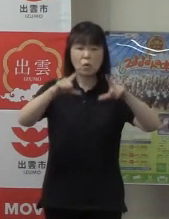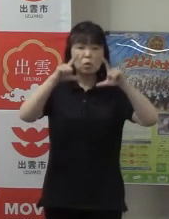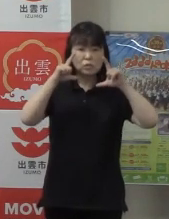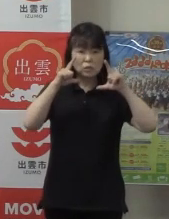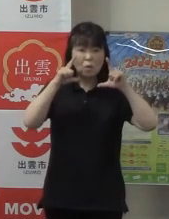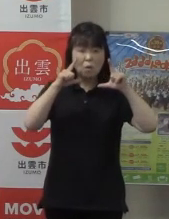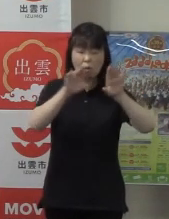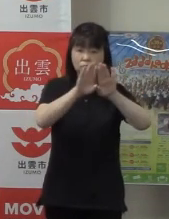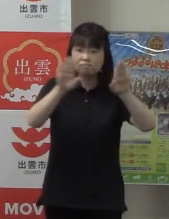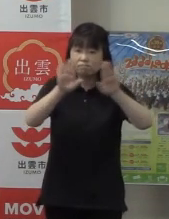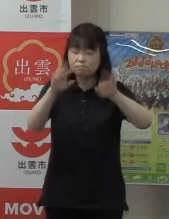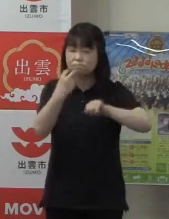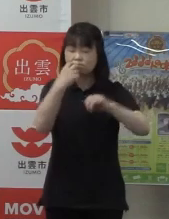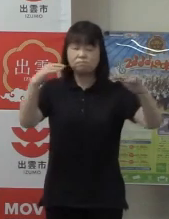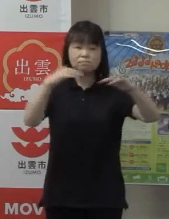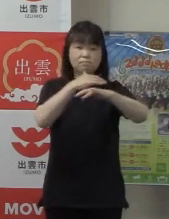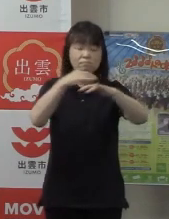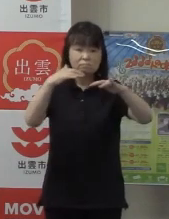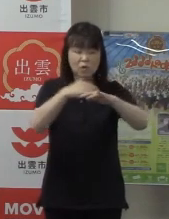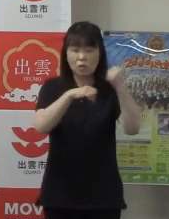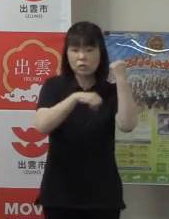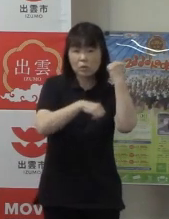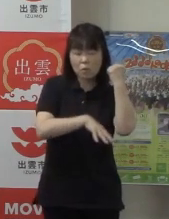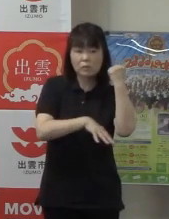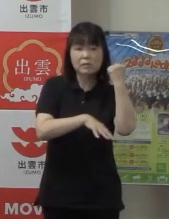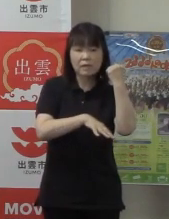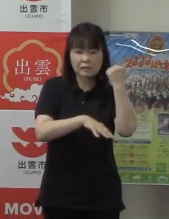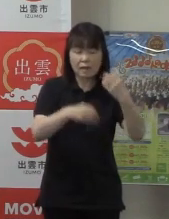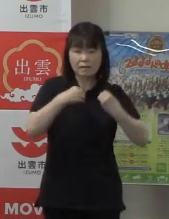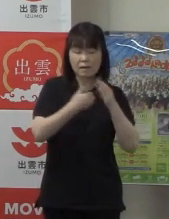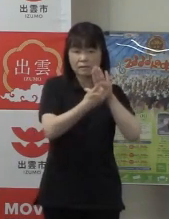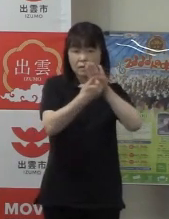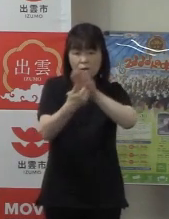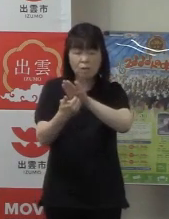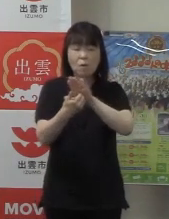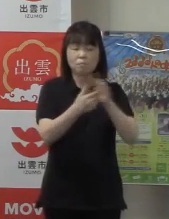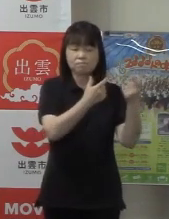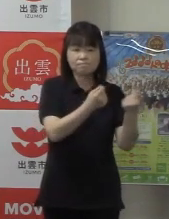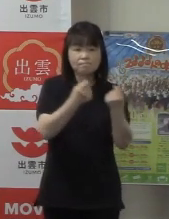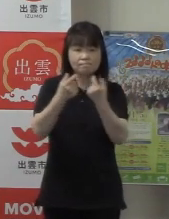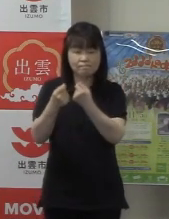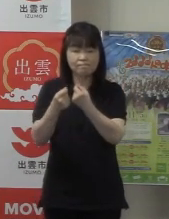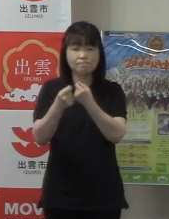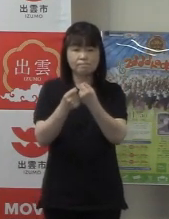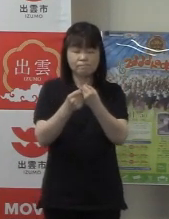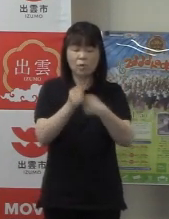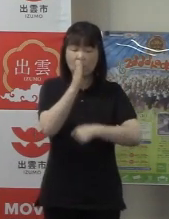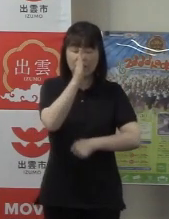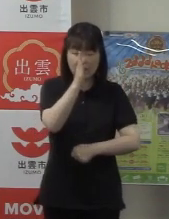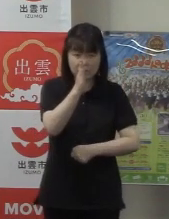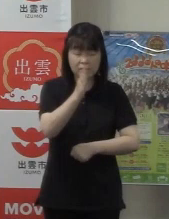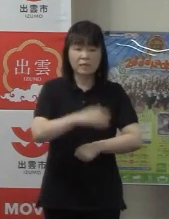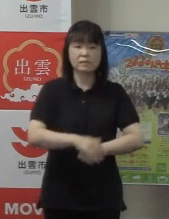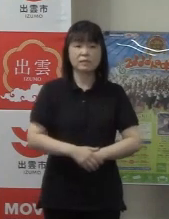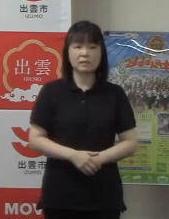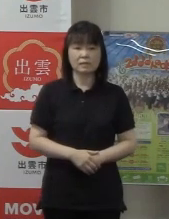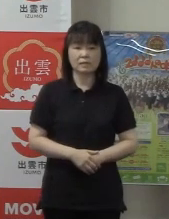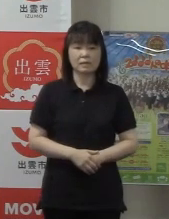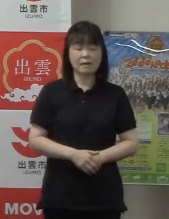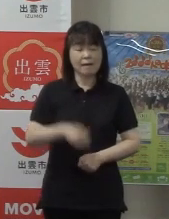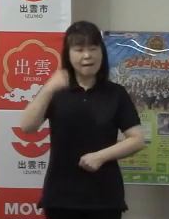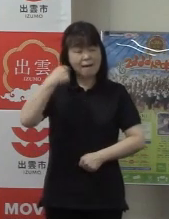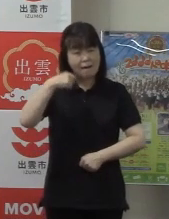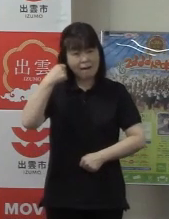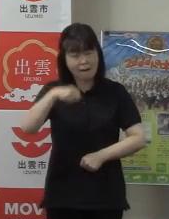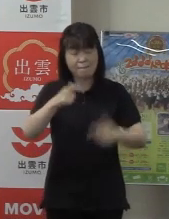気の徹底など基本的な感染症対策を引き続きお願いしたいと思います。まだ残暑が